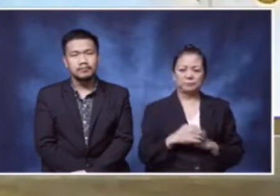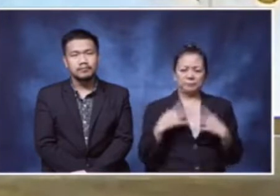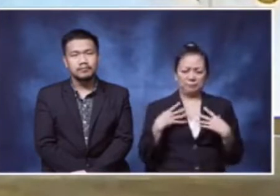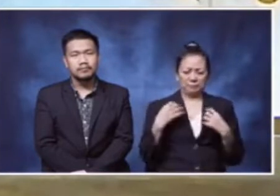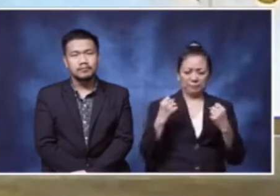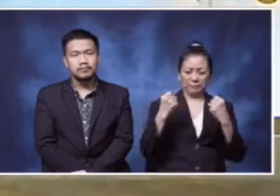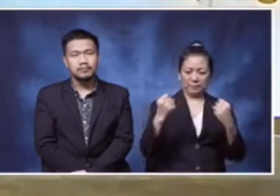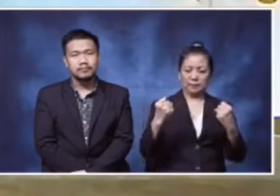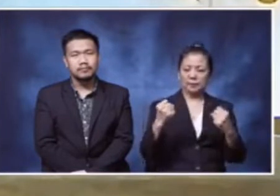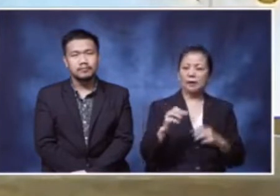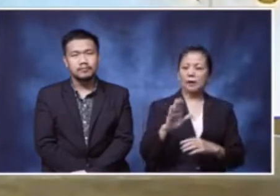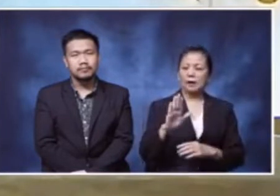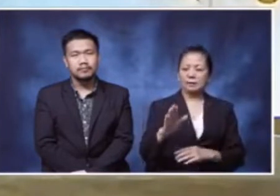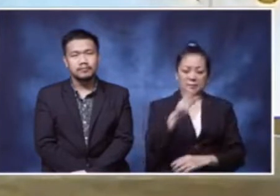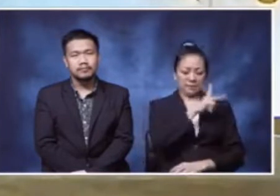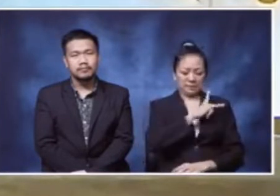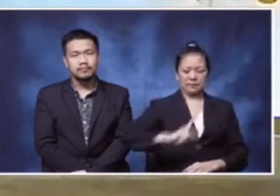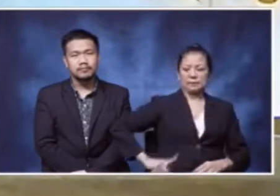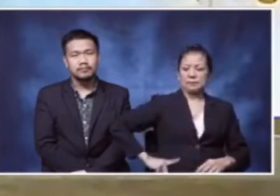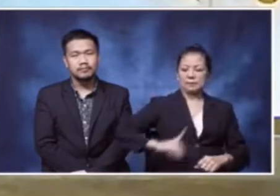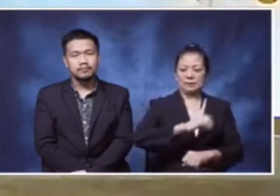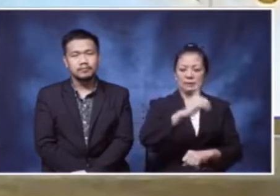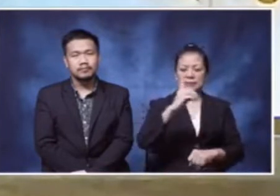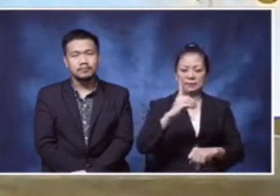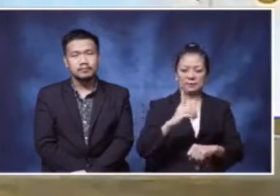Patatatagin ko ang kanyang kaharian.